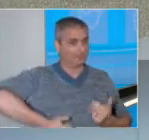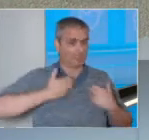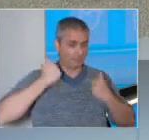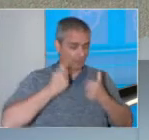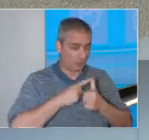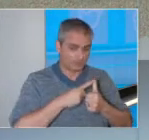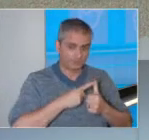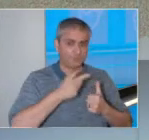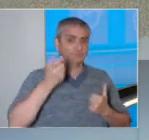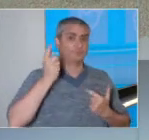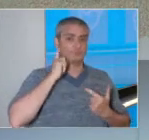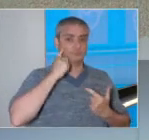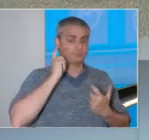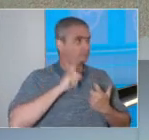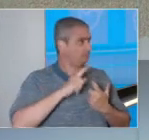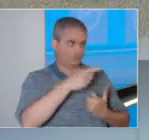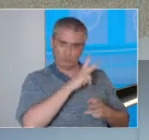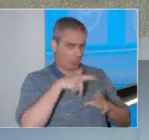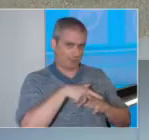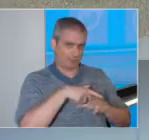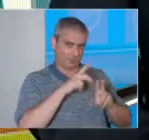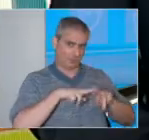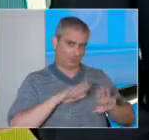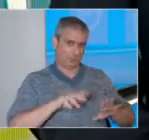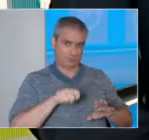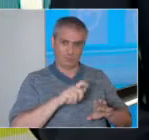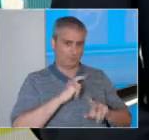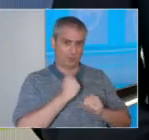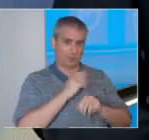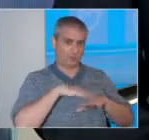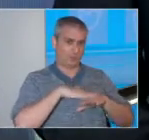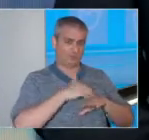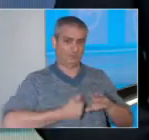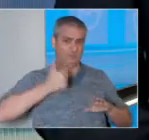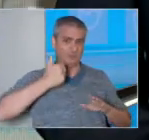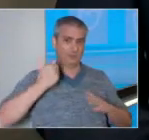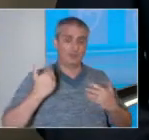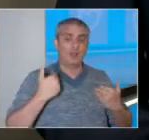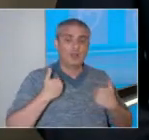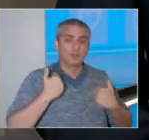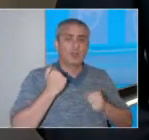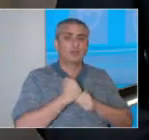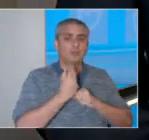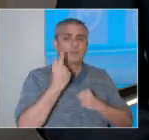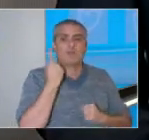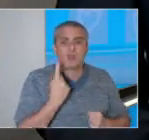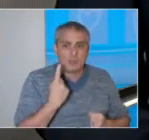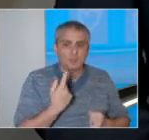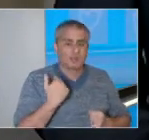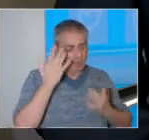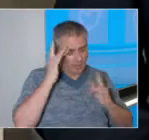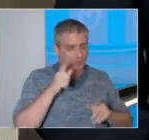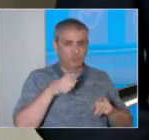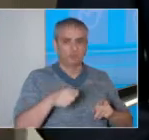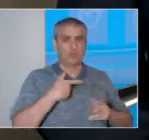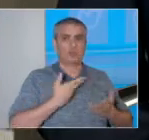ביטחון, אם כן. זה הילד, אם הילד שכן. לך לא יפריע להישאר כאן בכנסת ולא להיות בתפקיד שר. אני עוסק בדבר אחד, בלדאוג